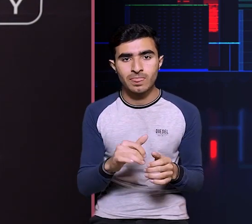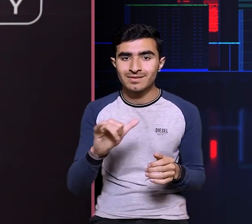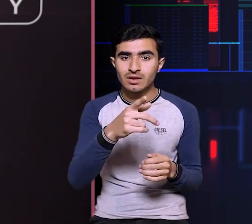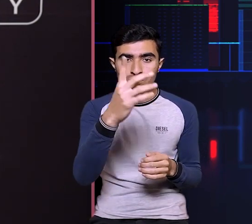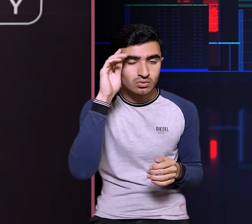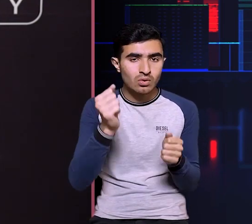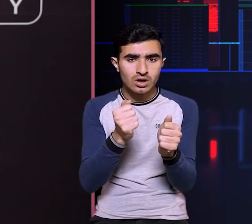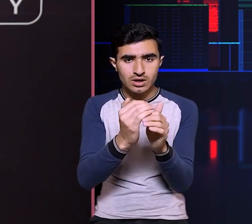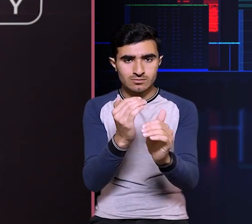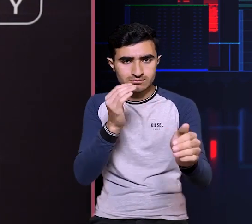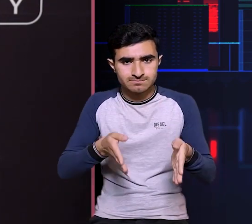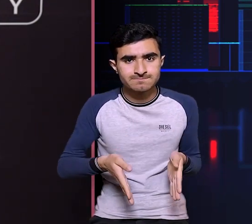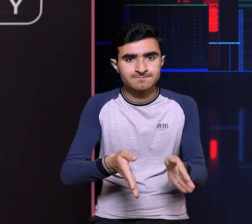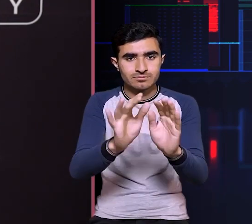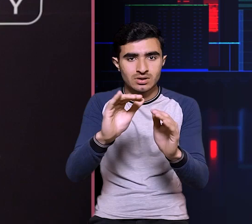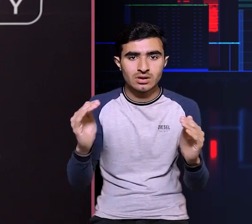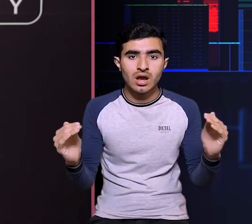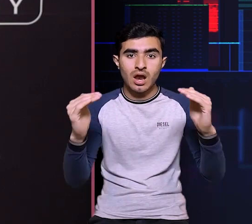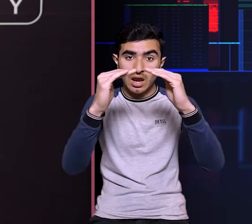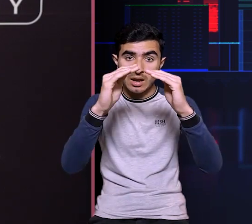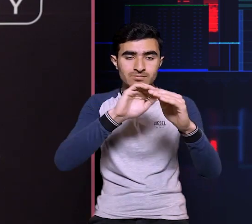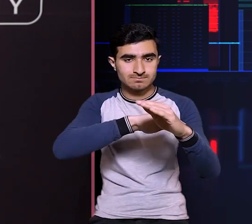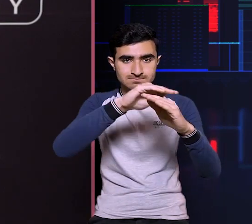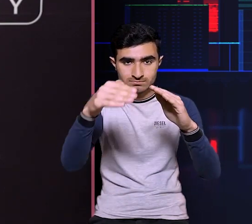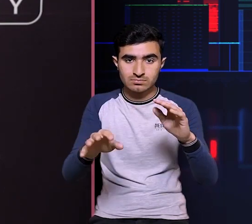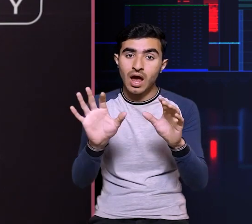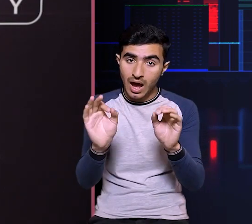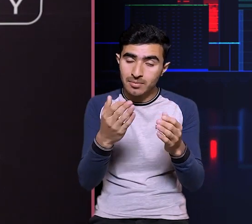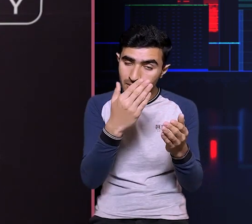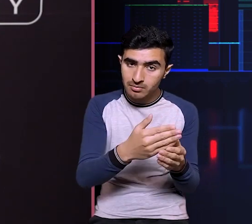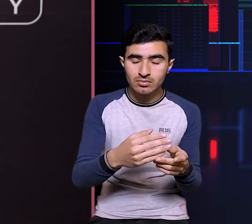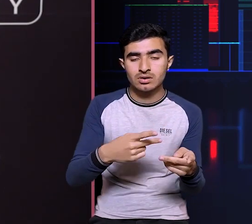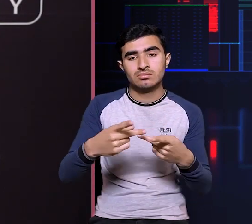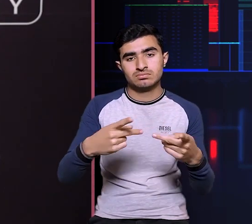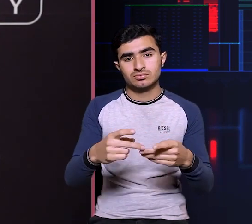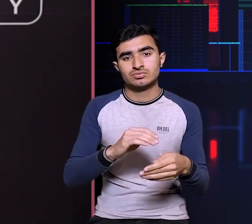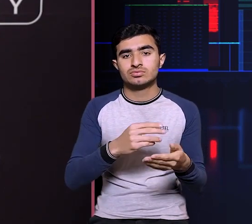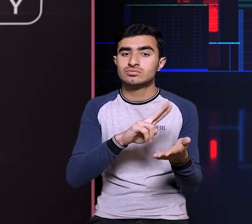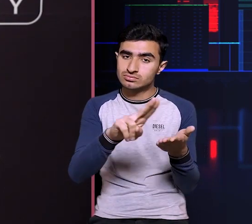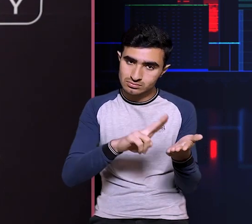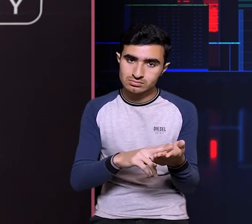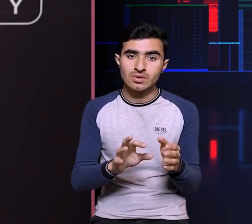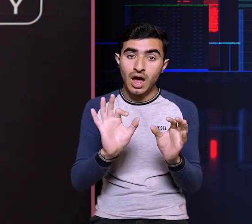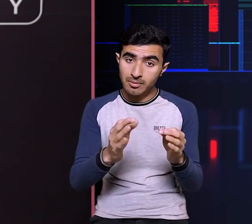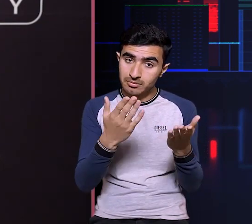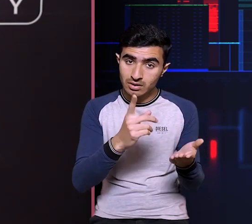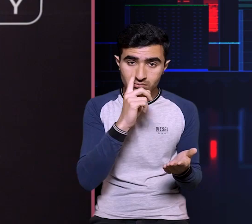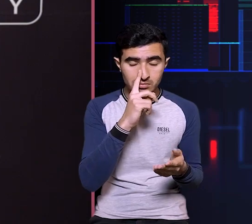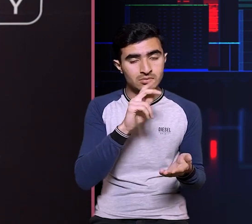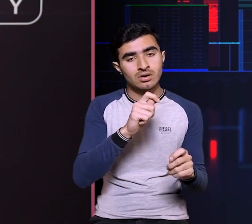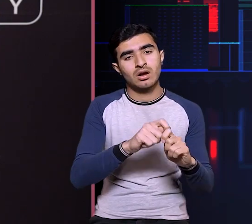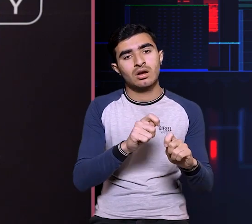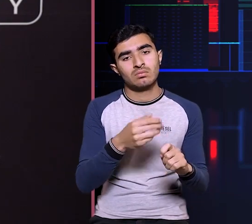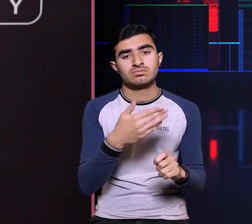जो ब्रिजेस हैं जिनके ऊपर आप टोल देते हैं, इनके भी ठेके होते हैं और ये ख़वातीन ले रही हैं। हमारे पास 4 मेंबर्स ऐसे हैं जो ये ठेके वाले